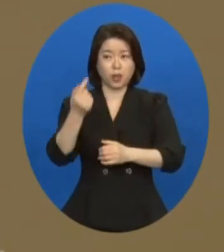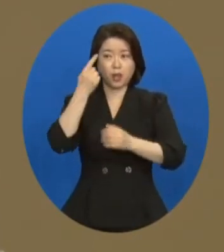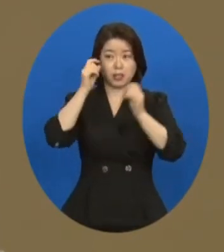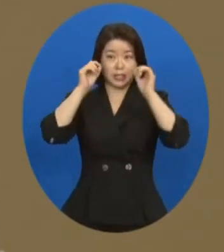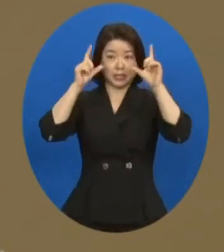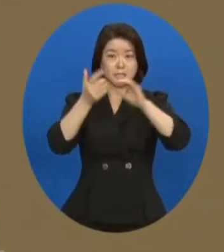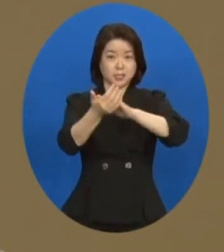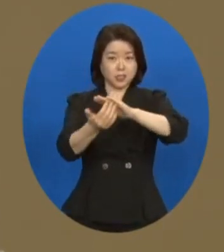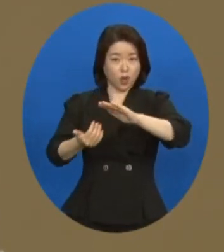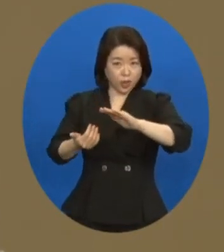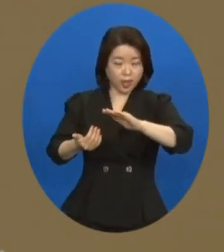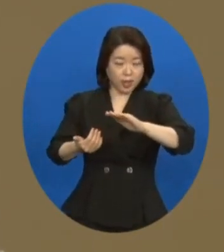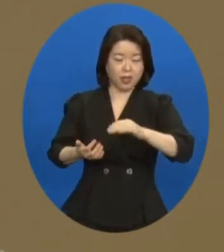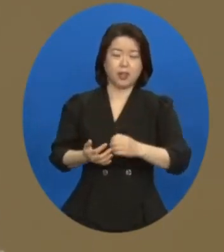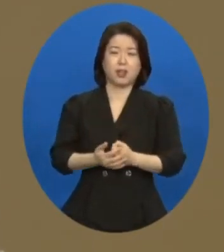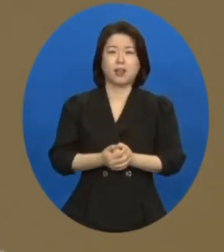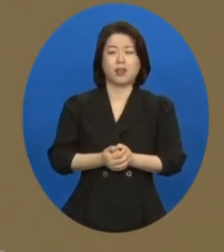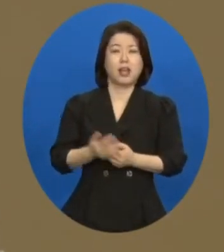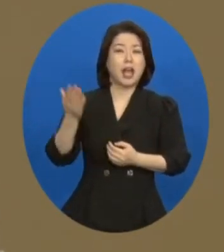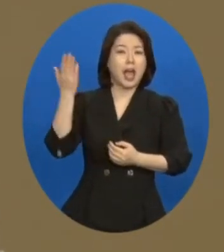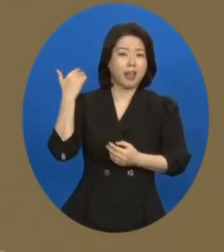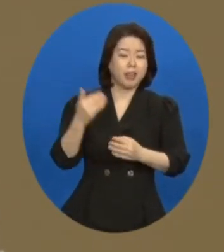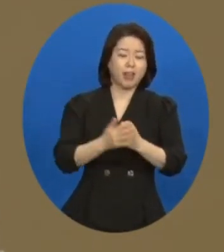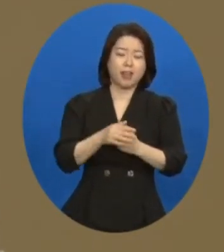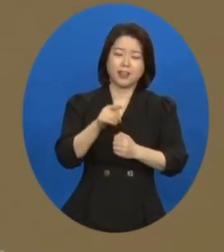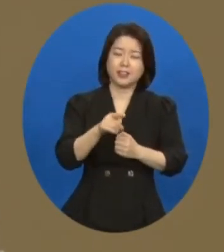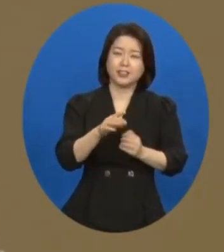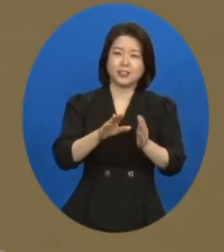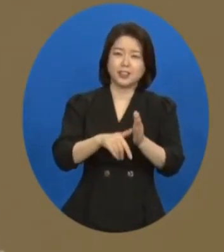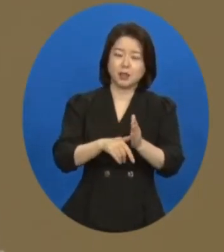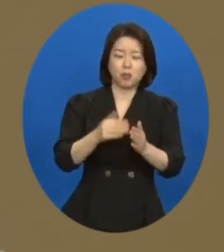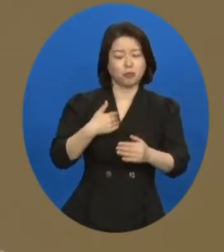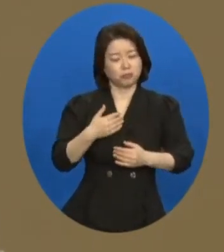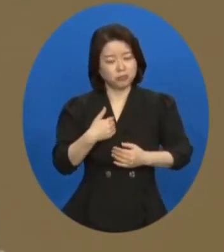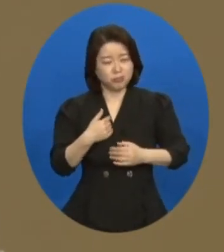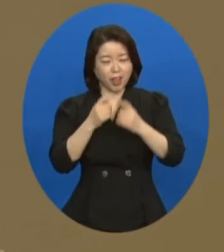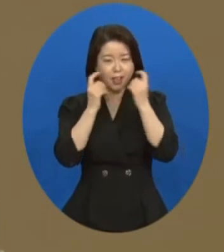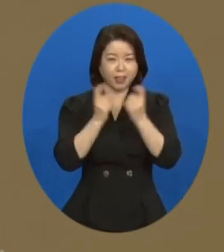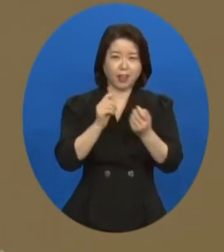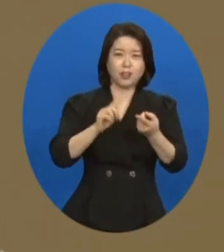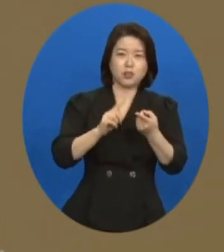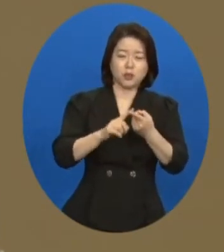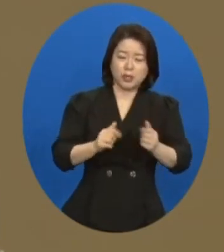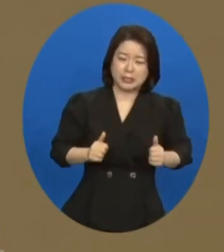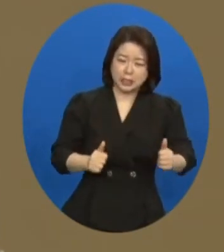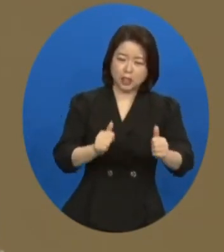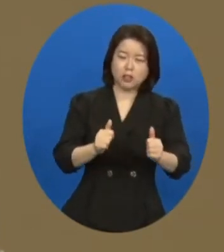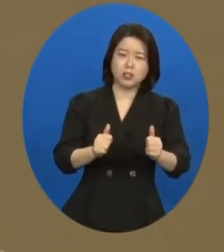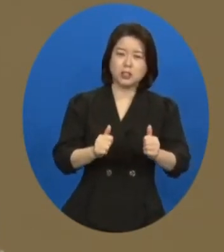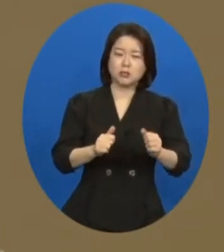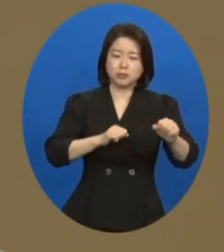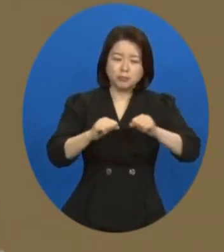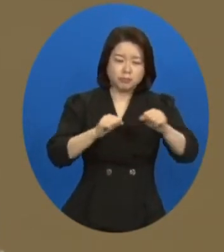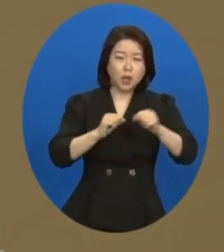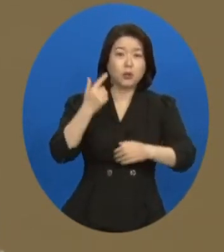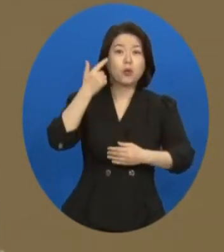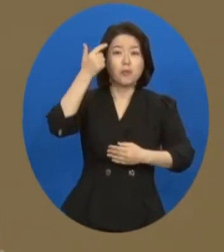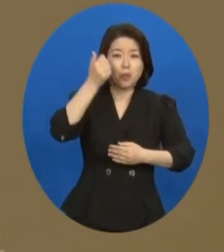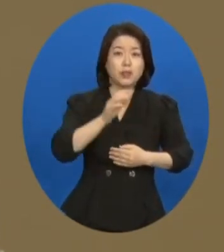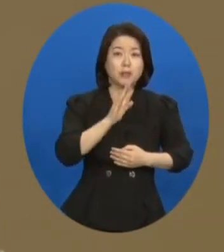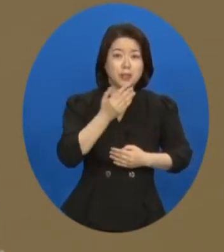이전에는 그때도 이미 나름대로 열심히 목회하던 그런 목사 였지만